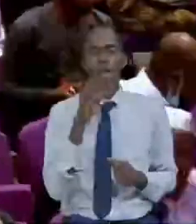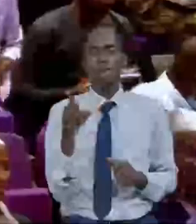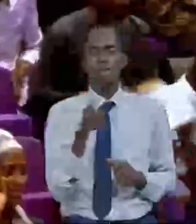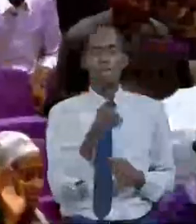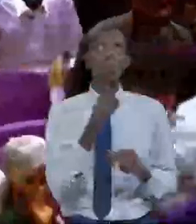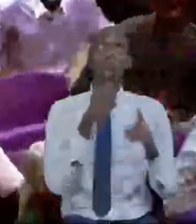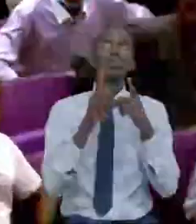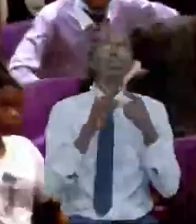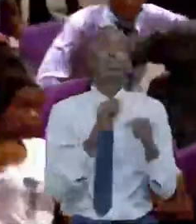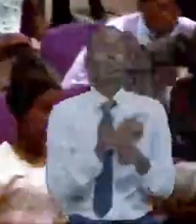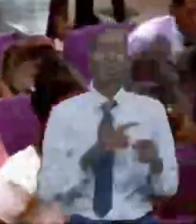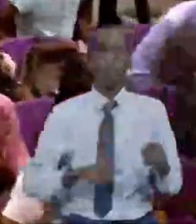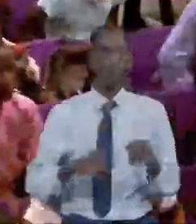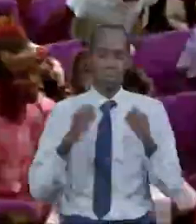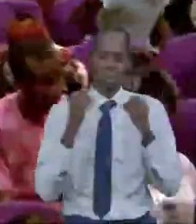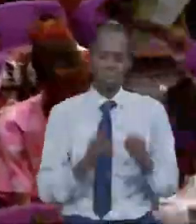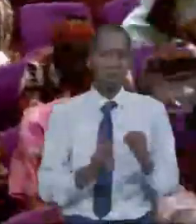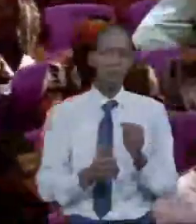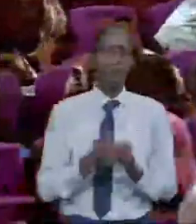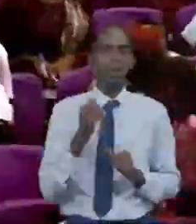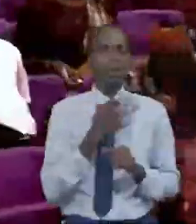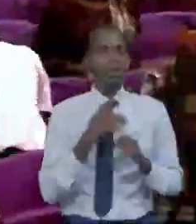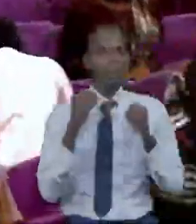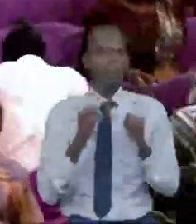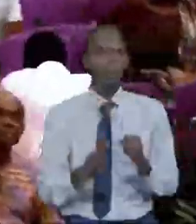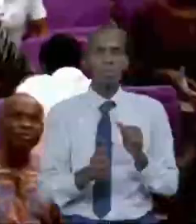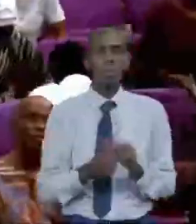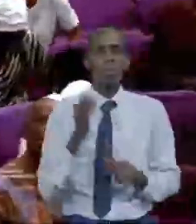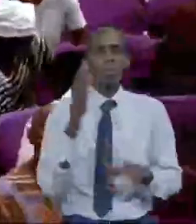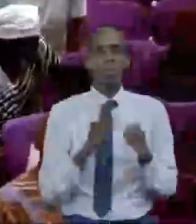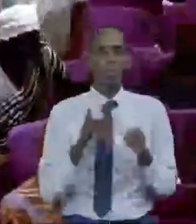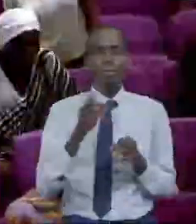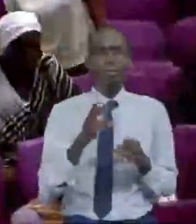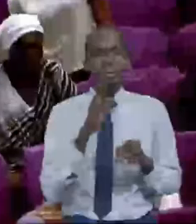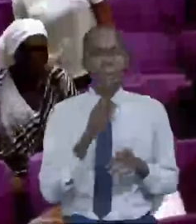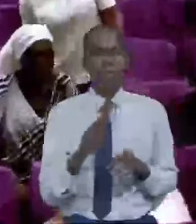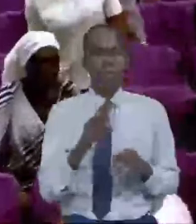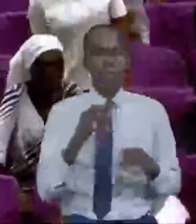Seigneur. Se fortifie de plus en plus. Si tu es sauvé,